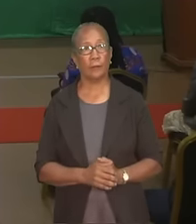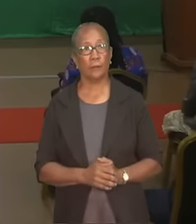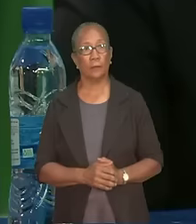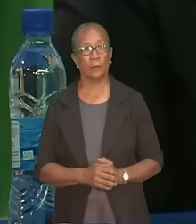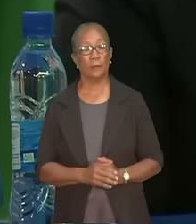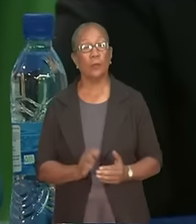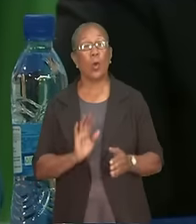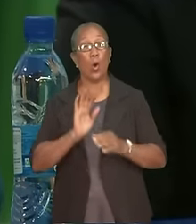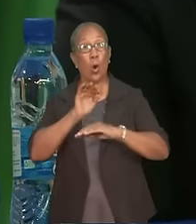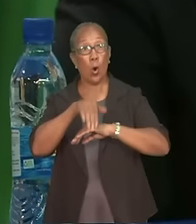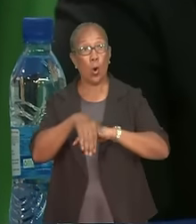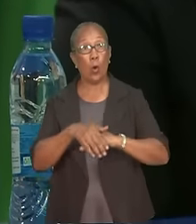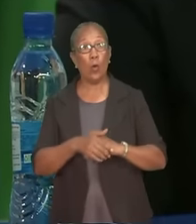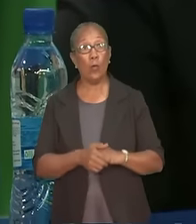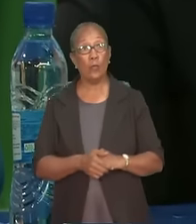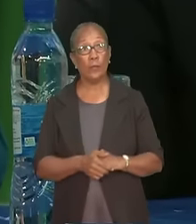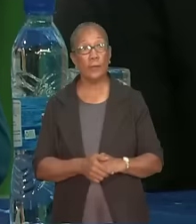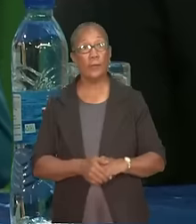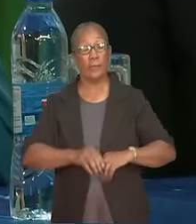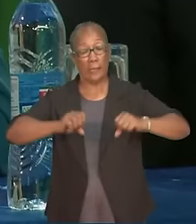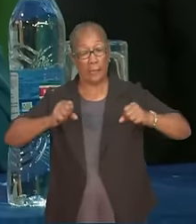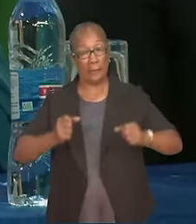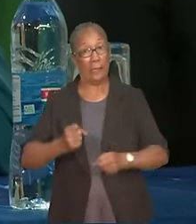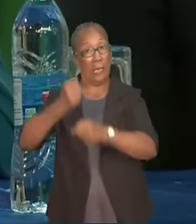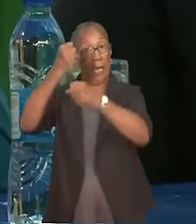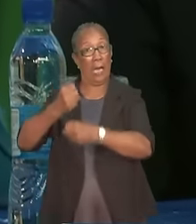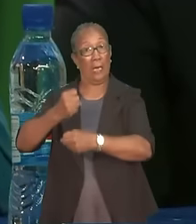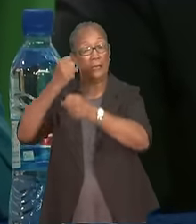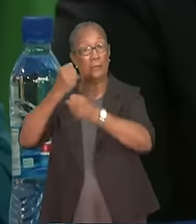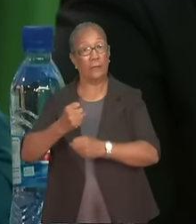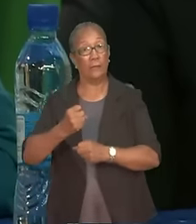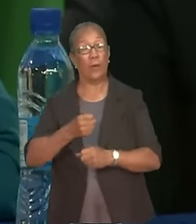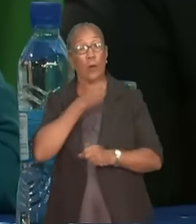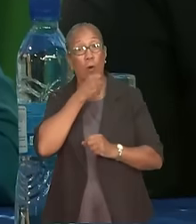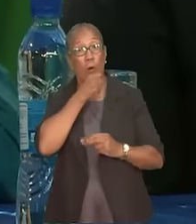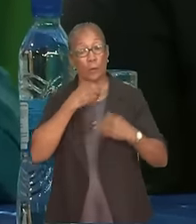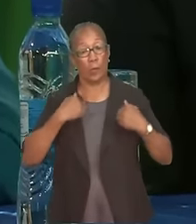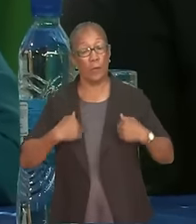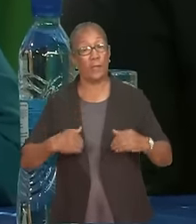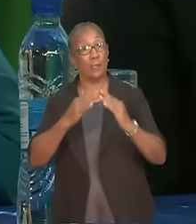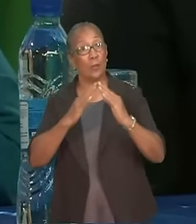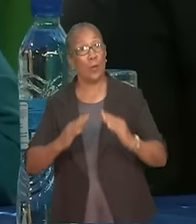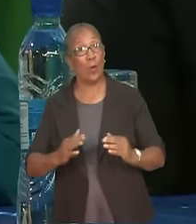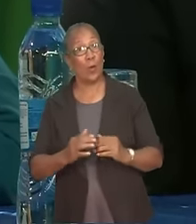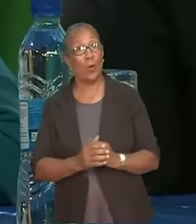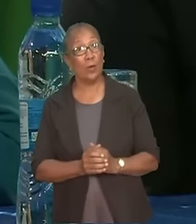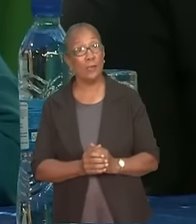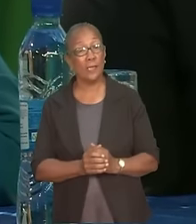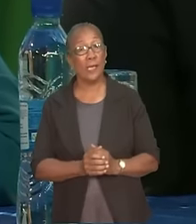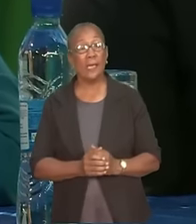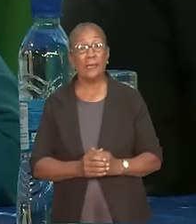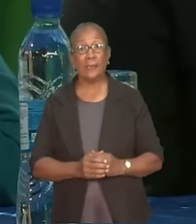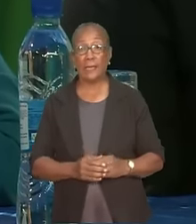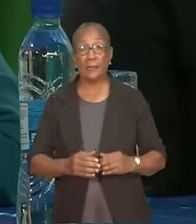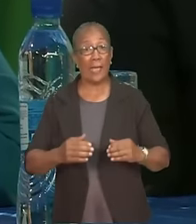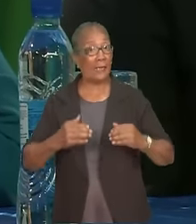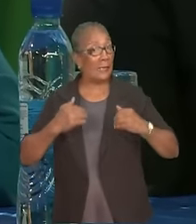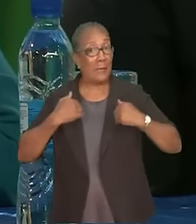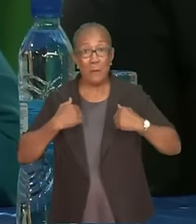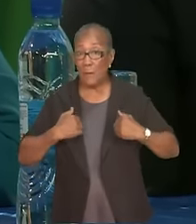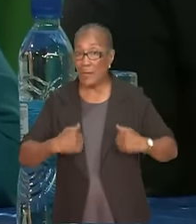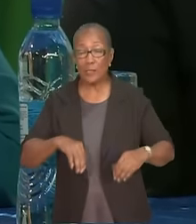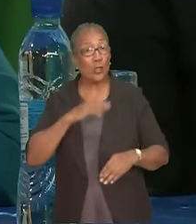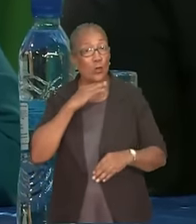De aanleiding van de actie bij ASEANA is geweest dat er een groot personeelstekort is